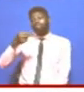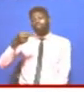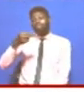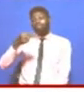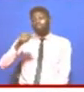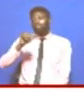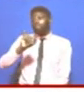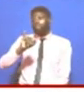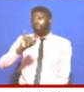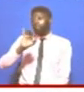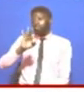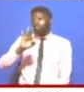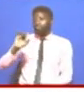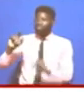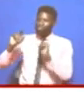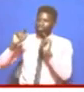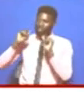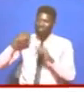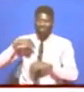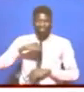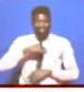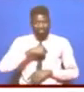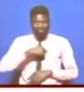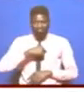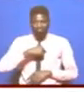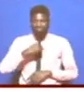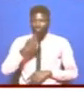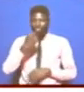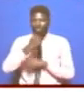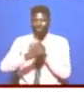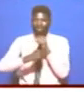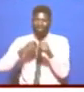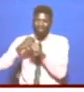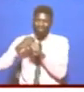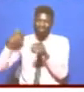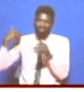wakituambia that for the last year